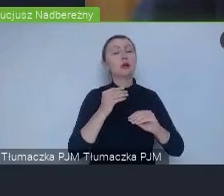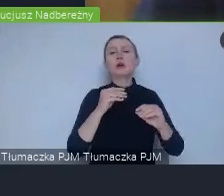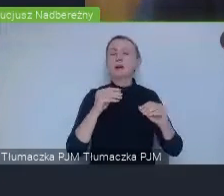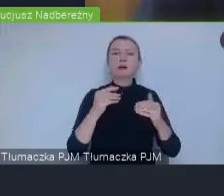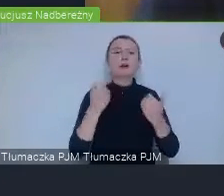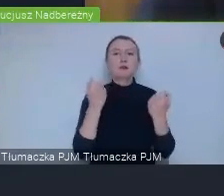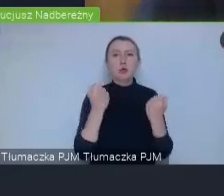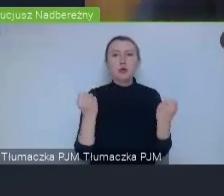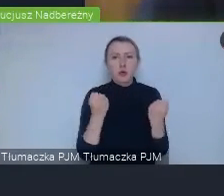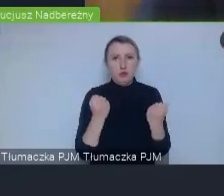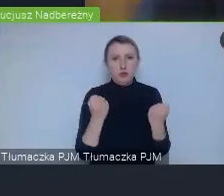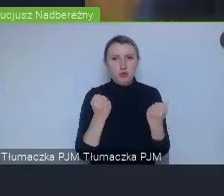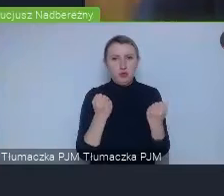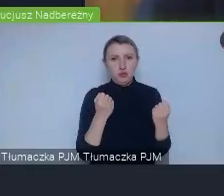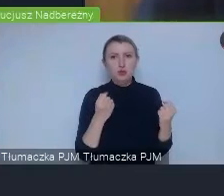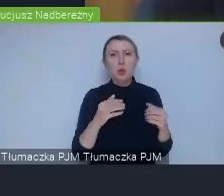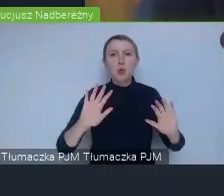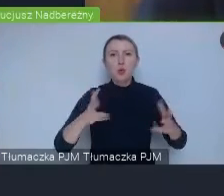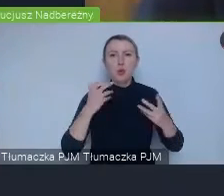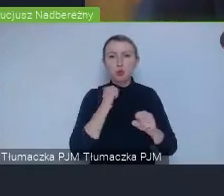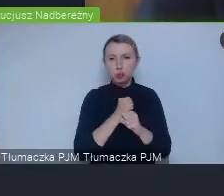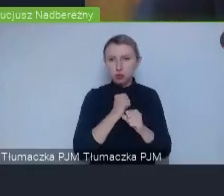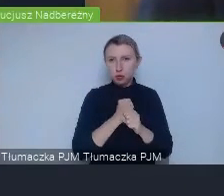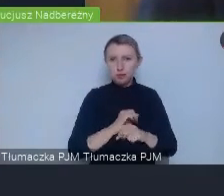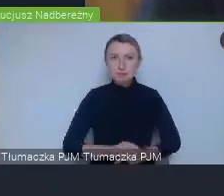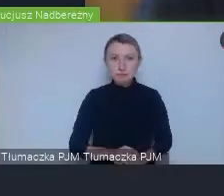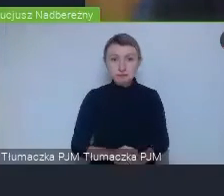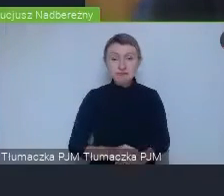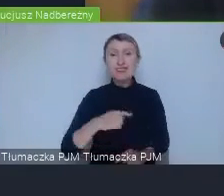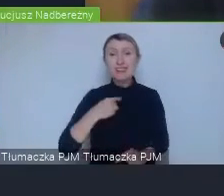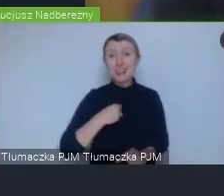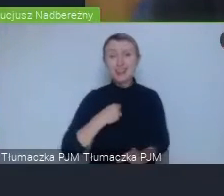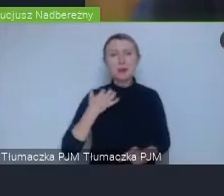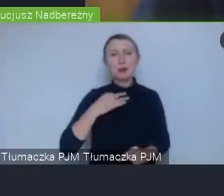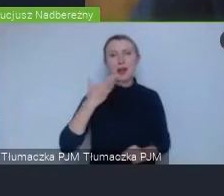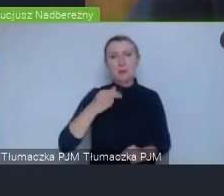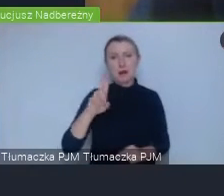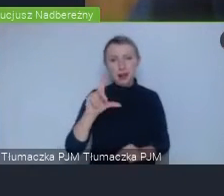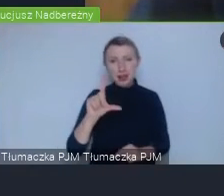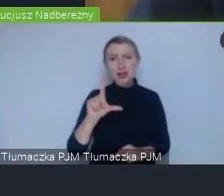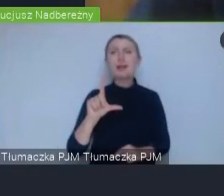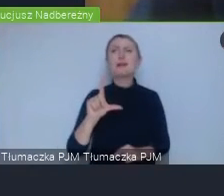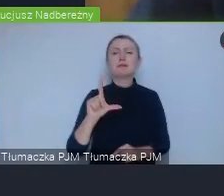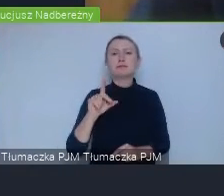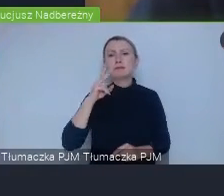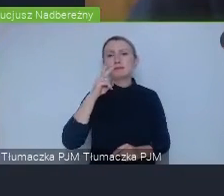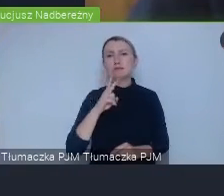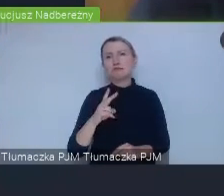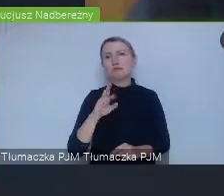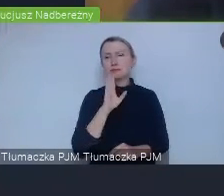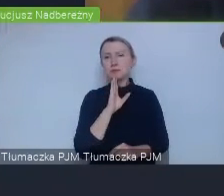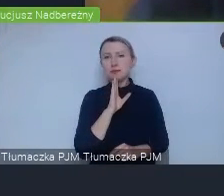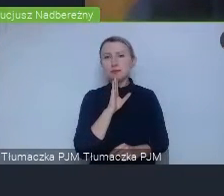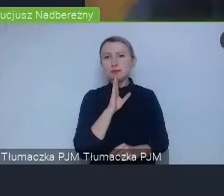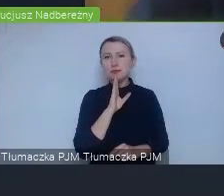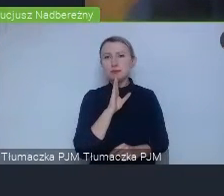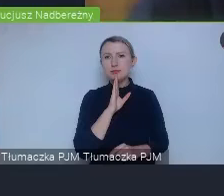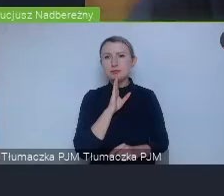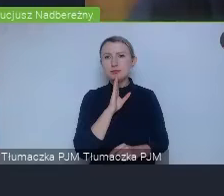optymalizuje pracę w tym zakresie. Natomiast ja osobiście MRL postrzegam jako